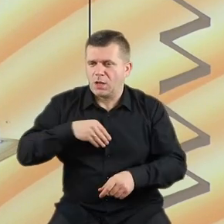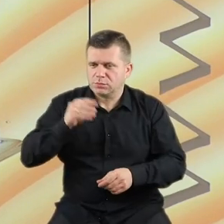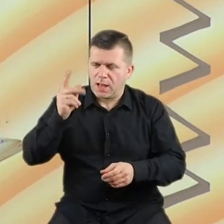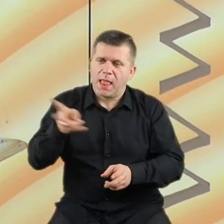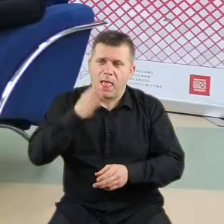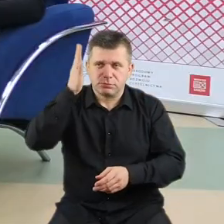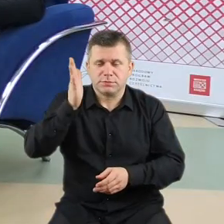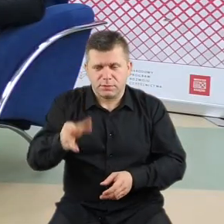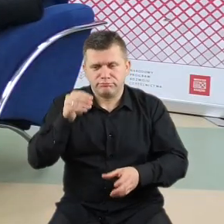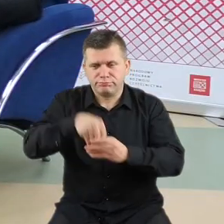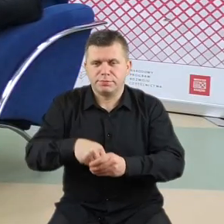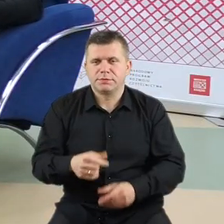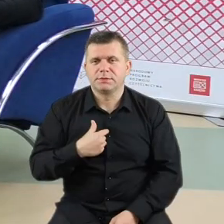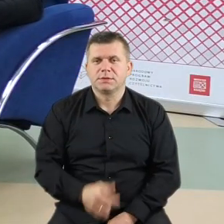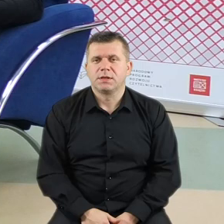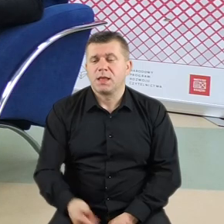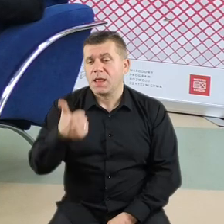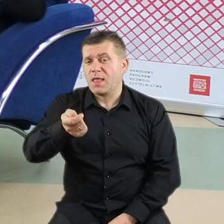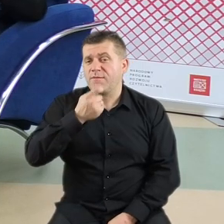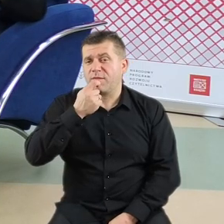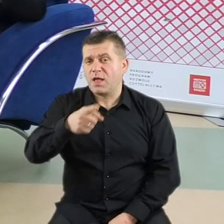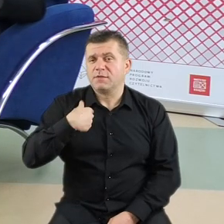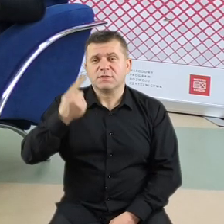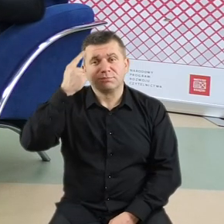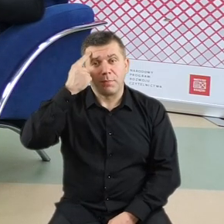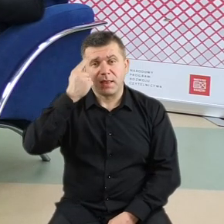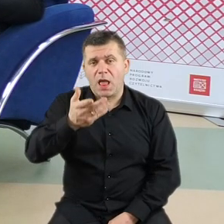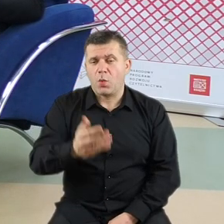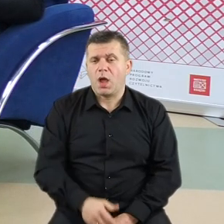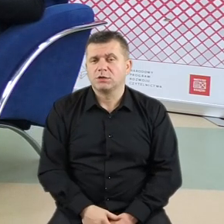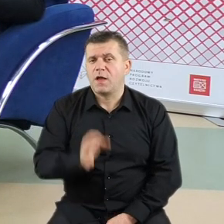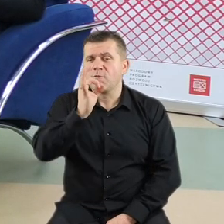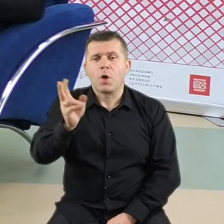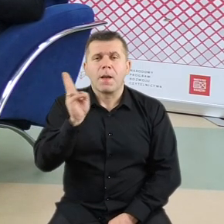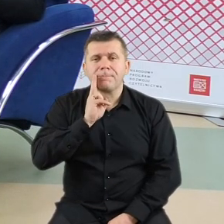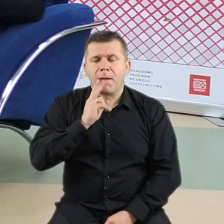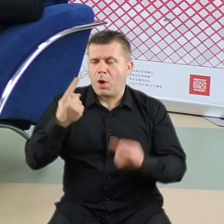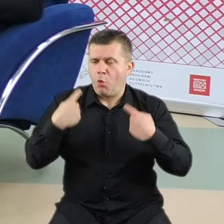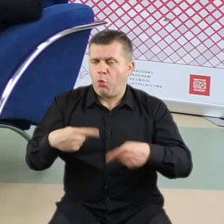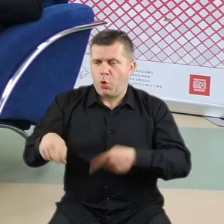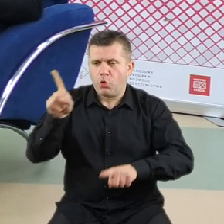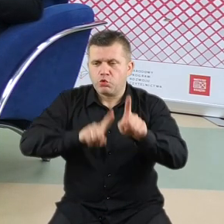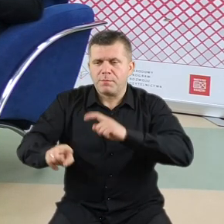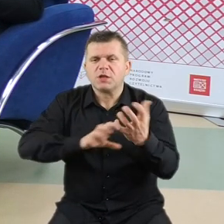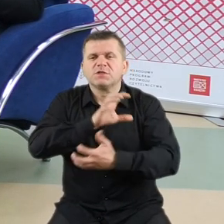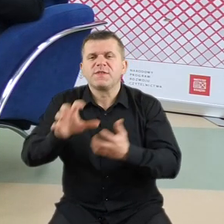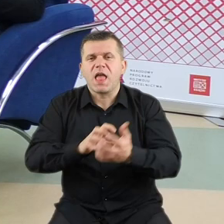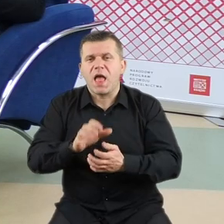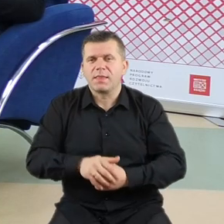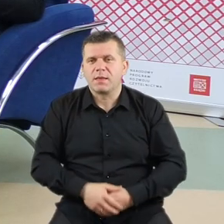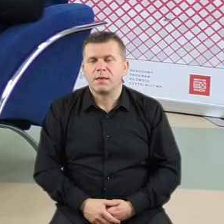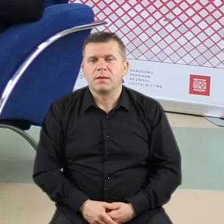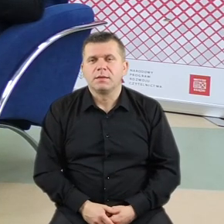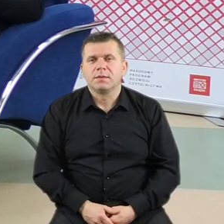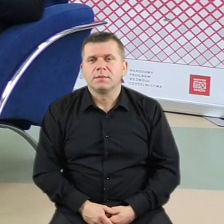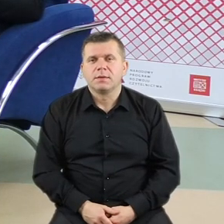ale kiedyś pójdę. W jednym z wywiadów wspominałaś o tym, że twoja mama ci nie tłumaczyła świata, kiedy byłaś, ja to swoimi